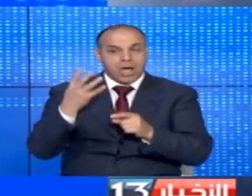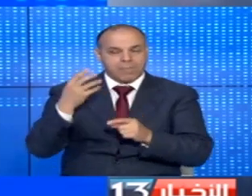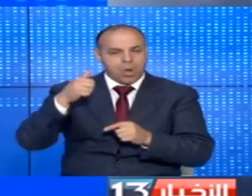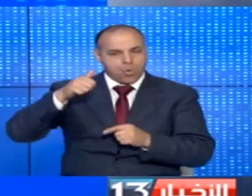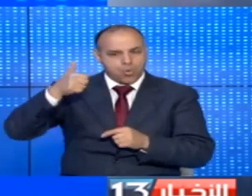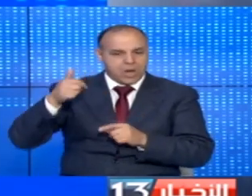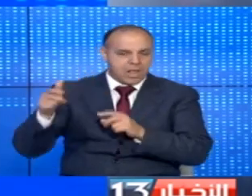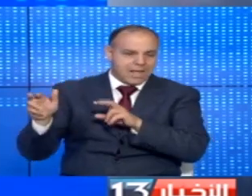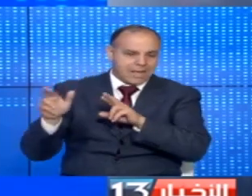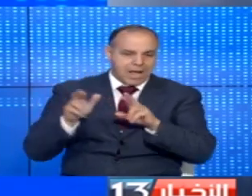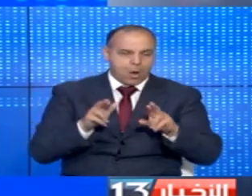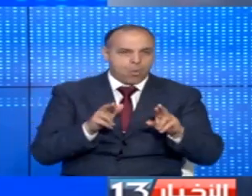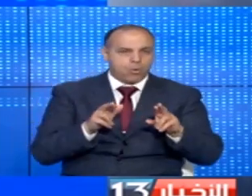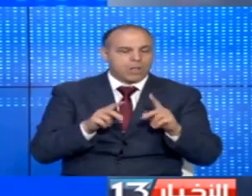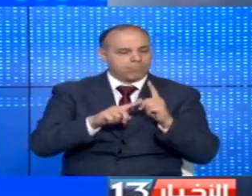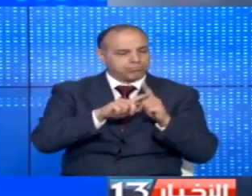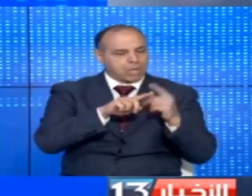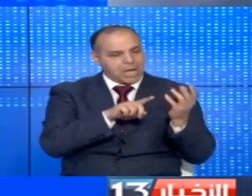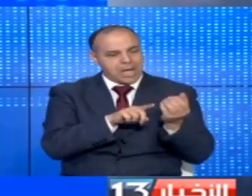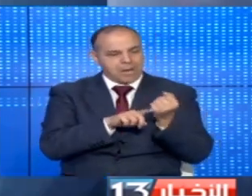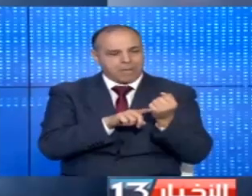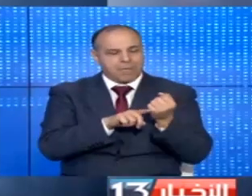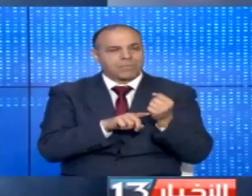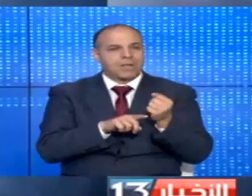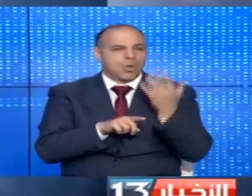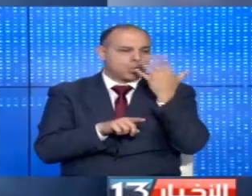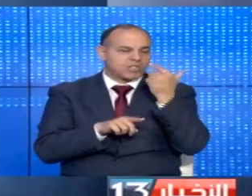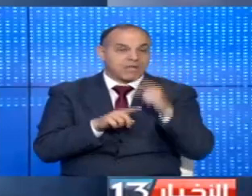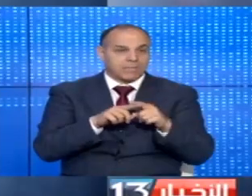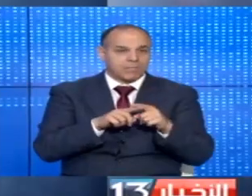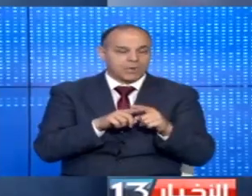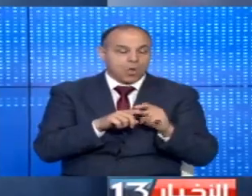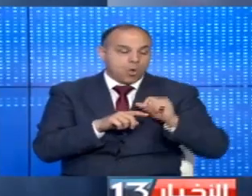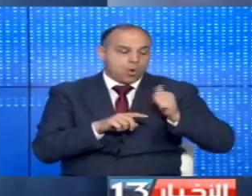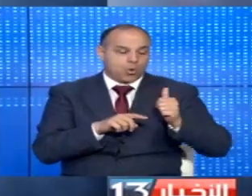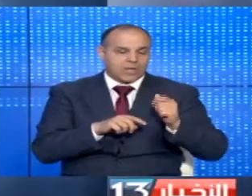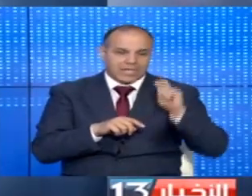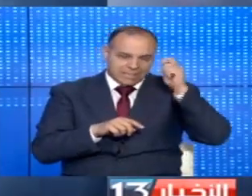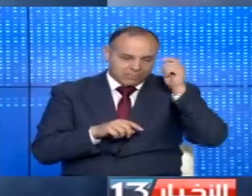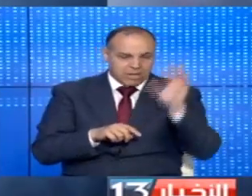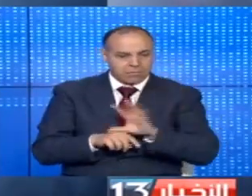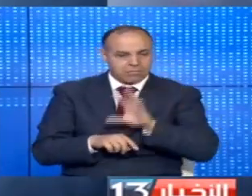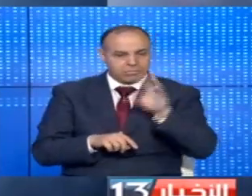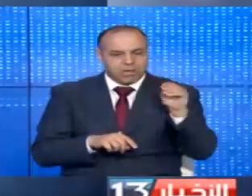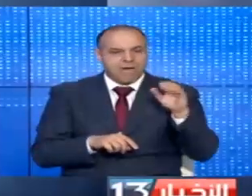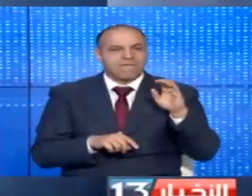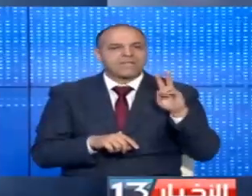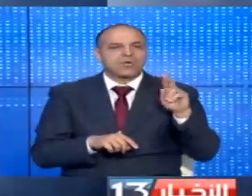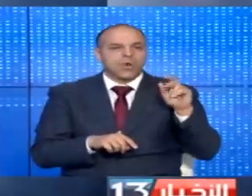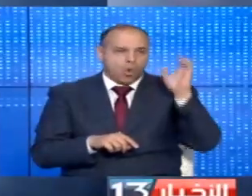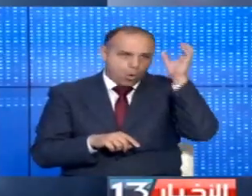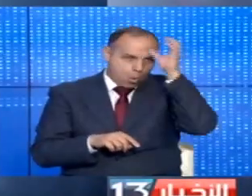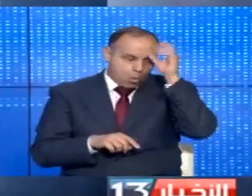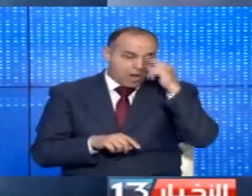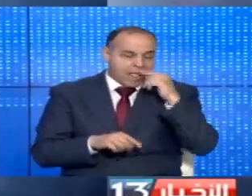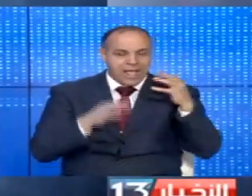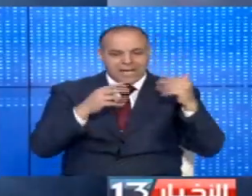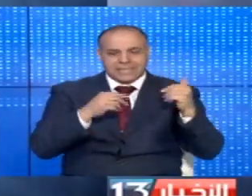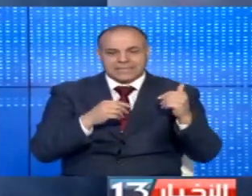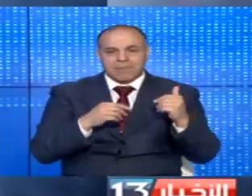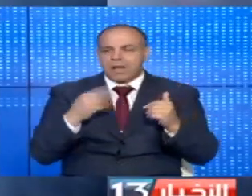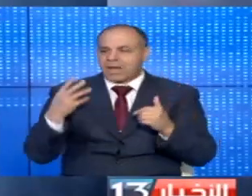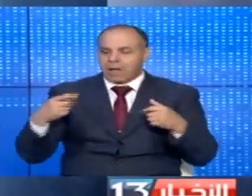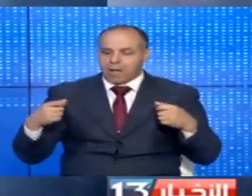الى العوده بنتيجه ايجابيه من كنشاسا عندما يحل غدا السبت ضيفا على فيتا كلوب الكونغولى لحساب الجوله